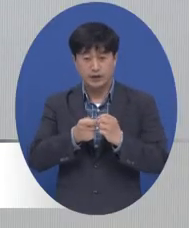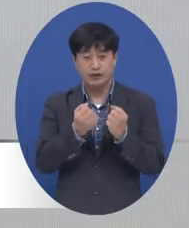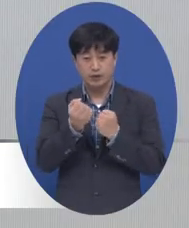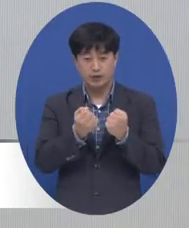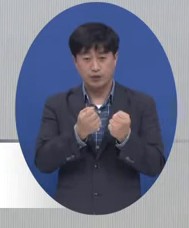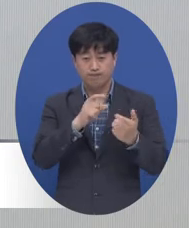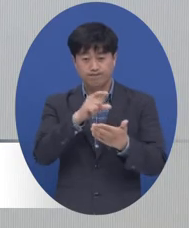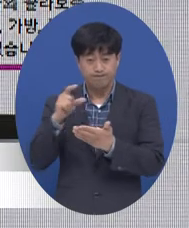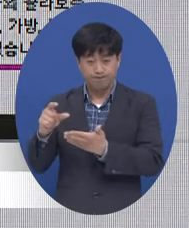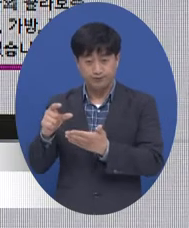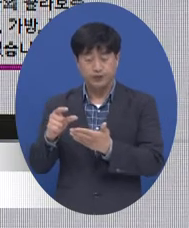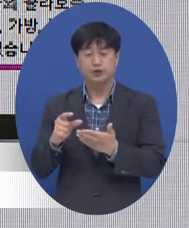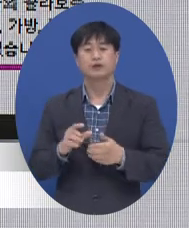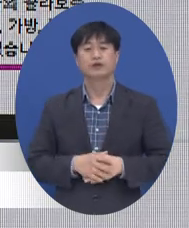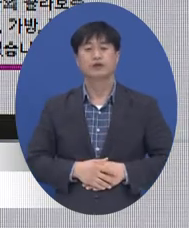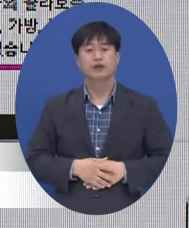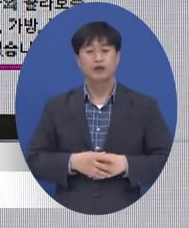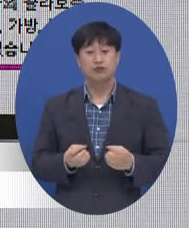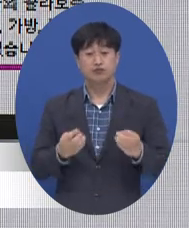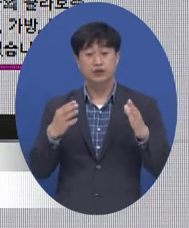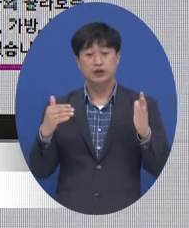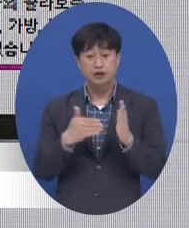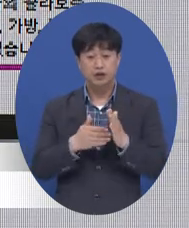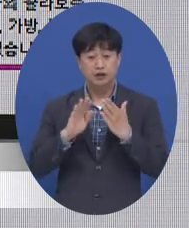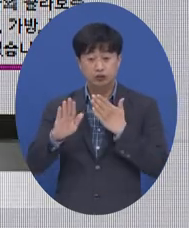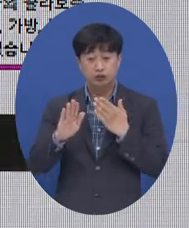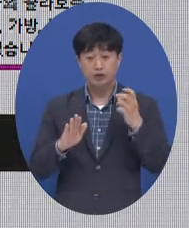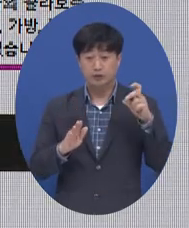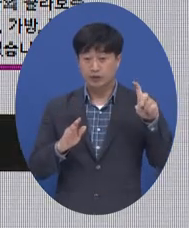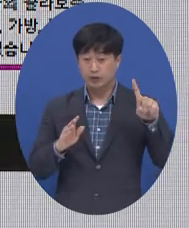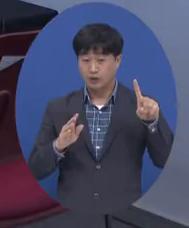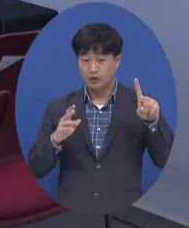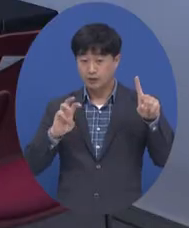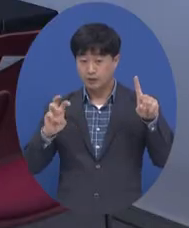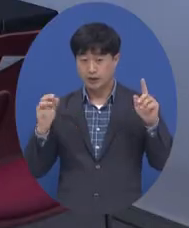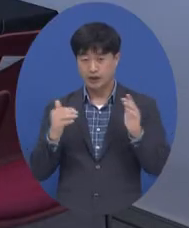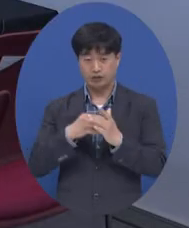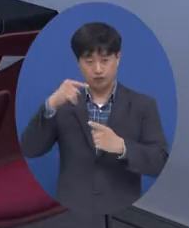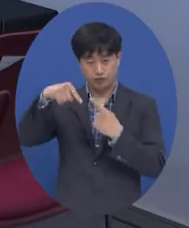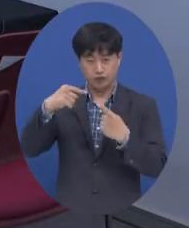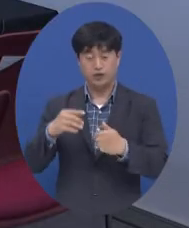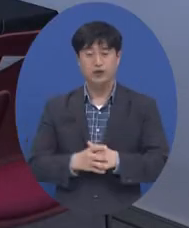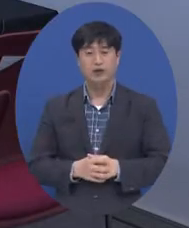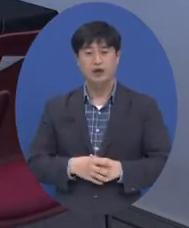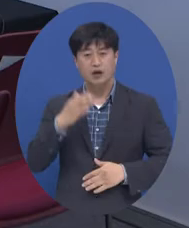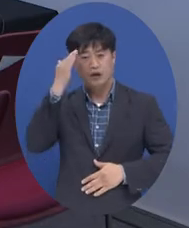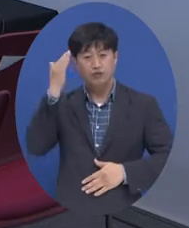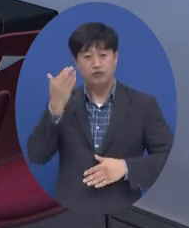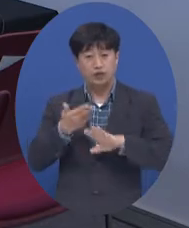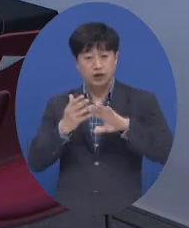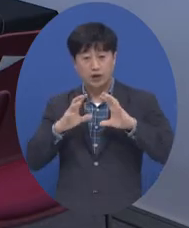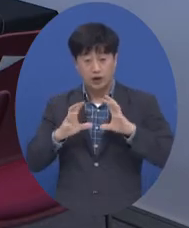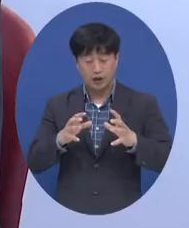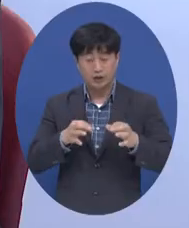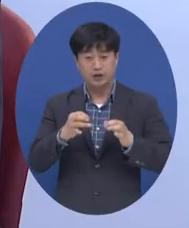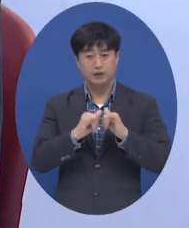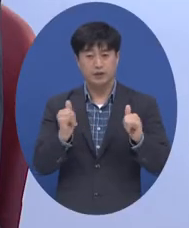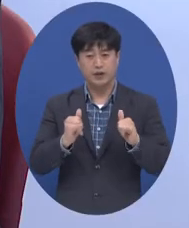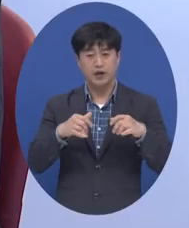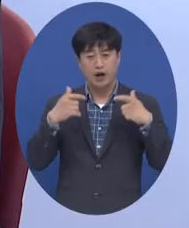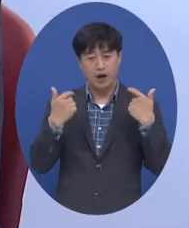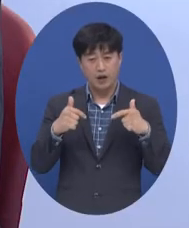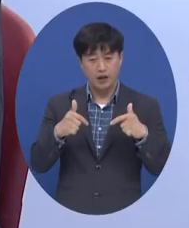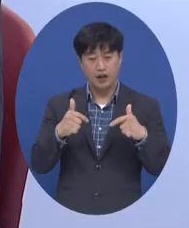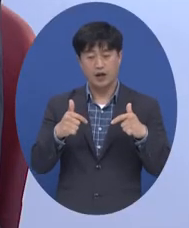전시했는데 행사 기간이 끝나도 11월 30일까지 운영합니다. 국내외 바이어들이 언제나 개별 미팅을